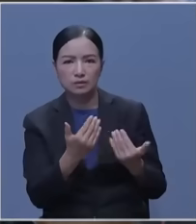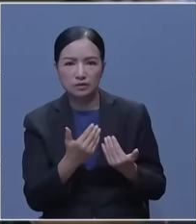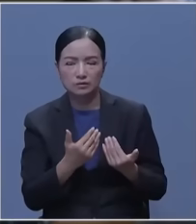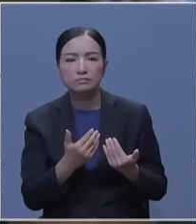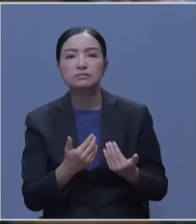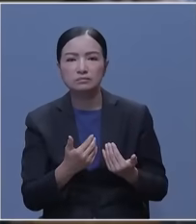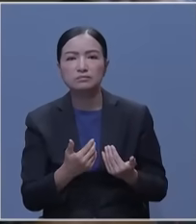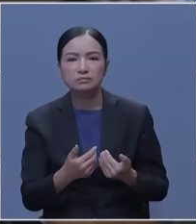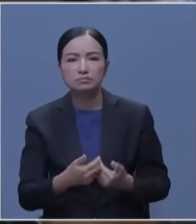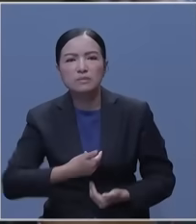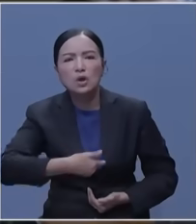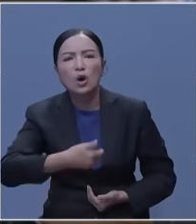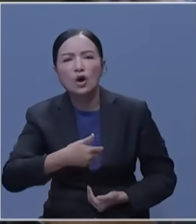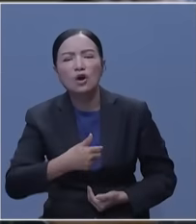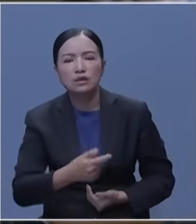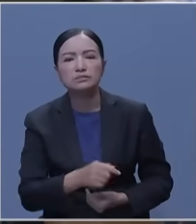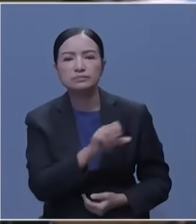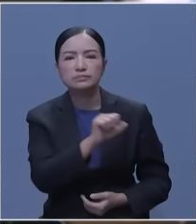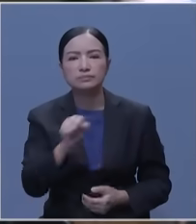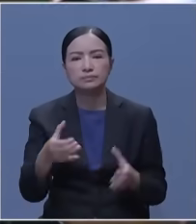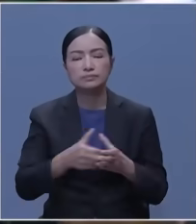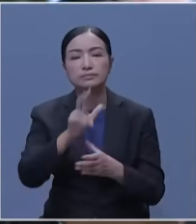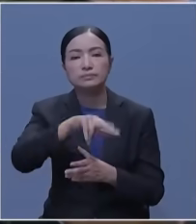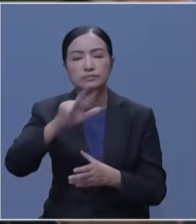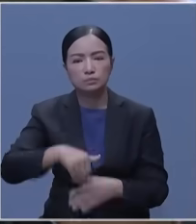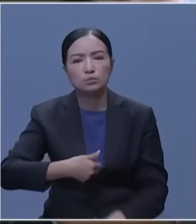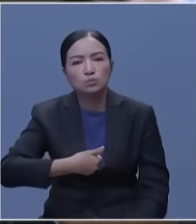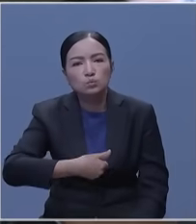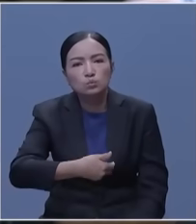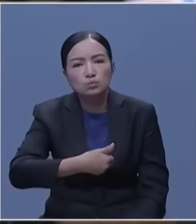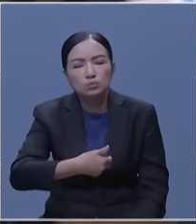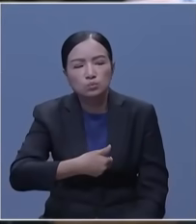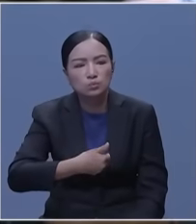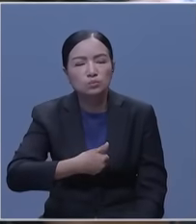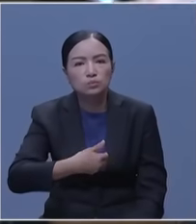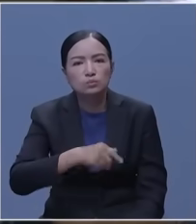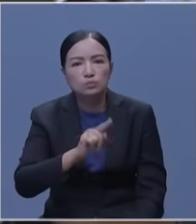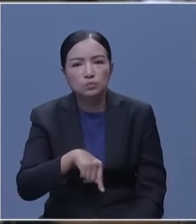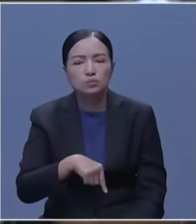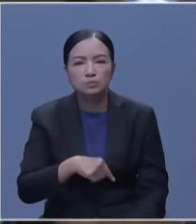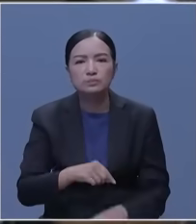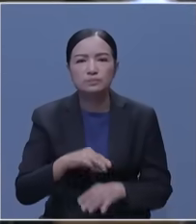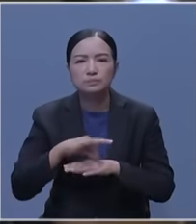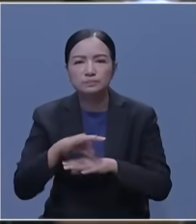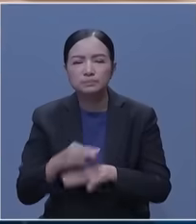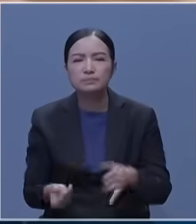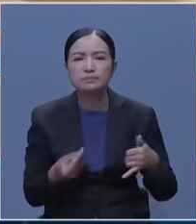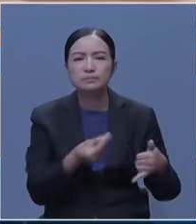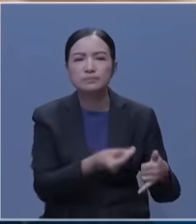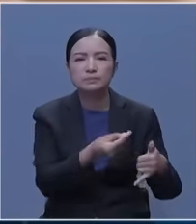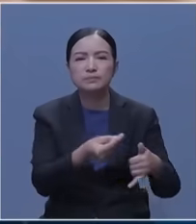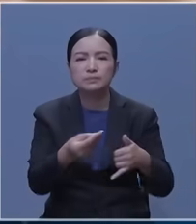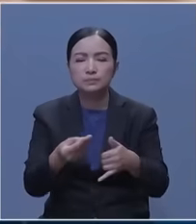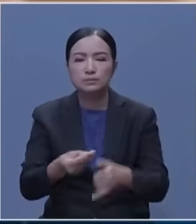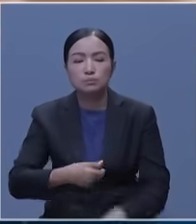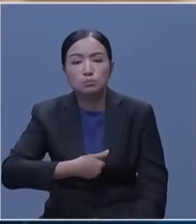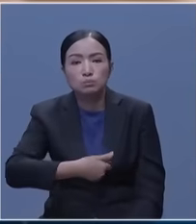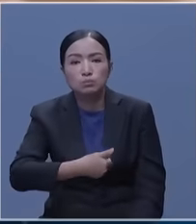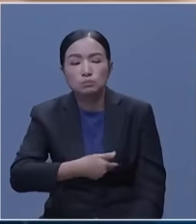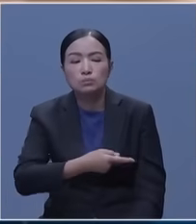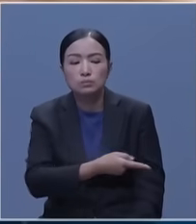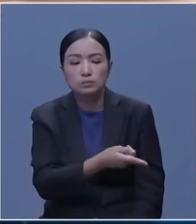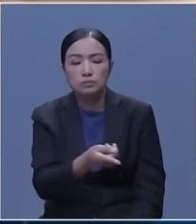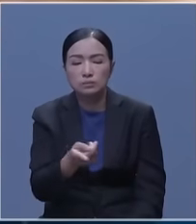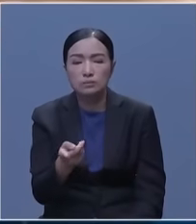ามันก็คงมีการขอมาโดยส.ส.เพื่อไทยเพราะมันเป็นการพูดต่อที่ประชุมส.ส.เพื่อไทยนะครับเมื่อมีการขอมานะครับจากส.ส.